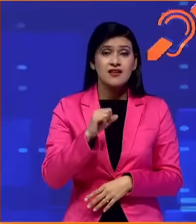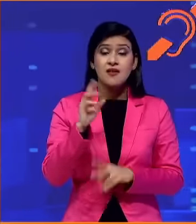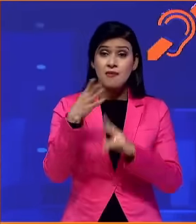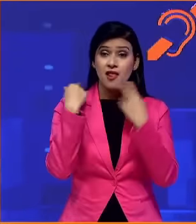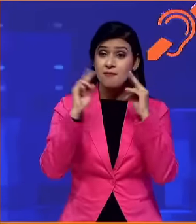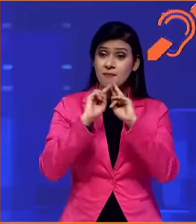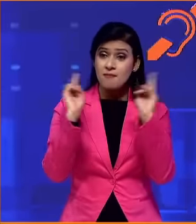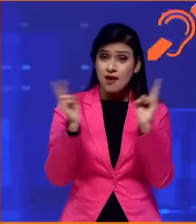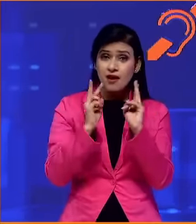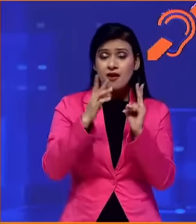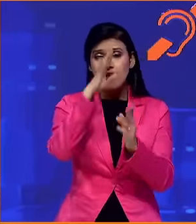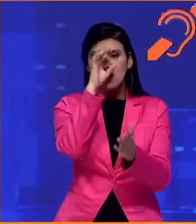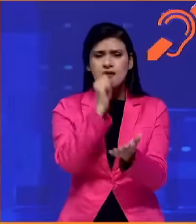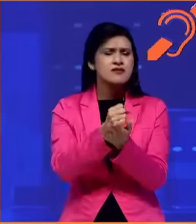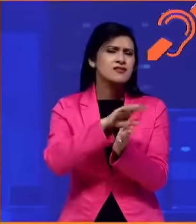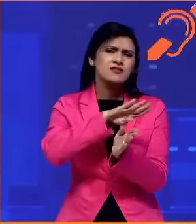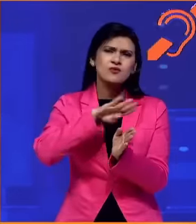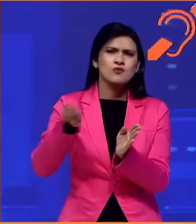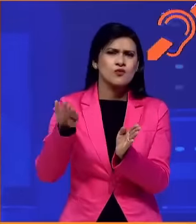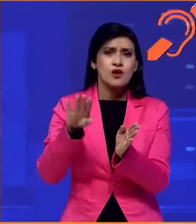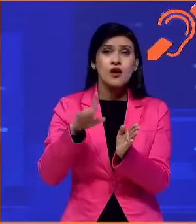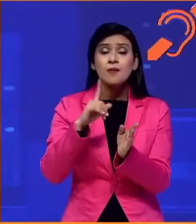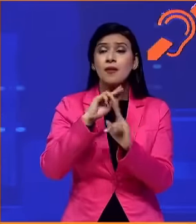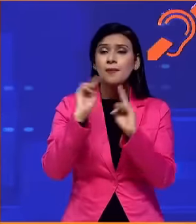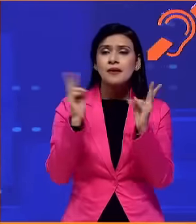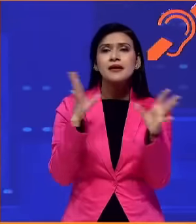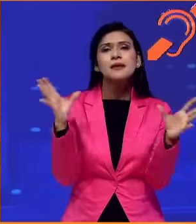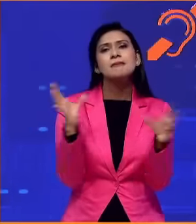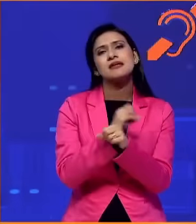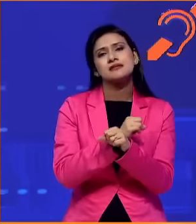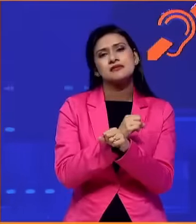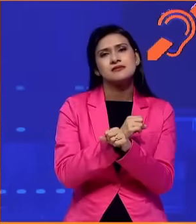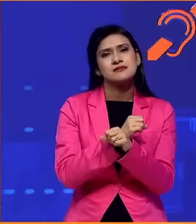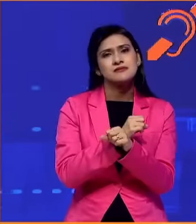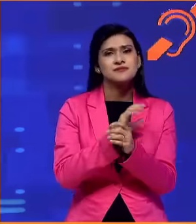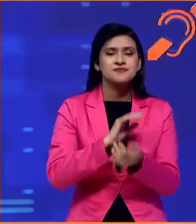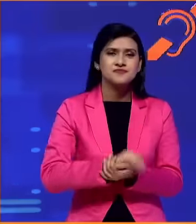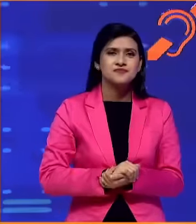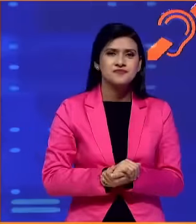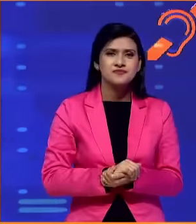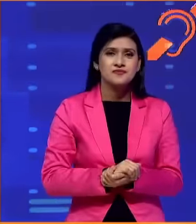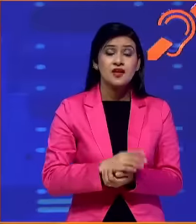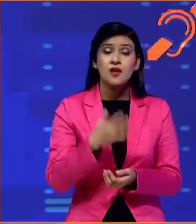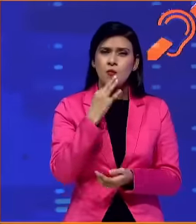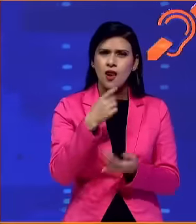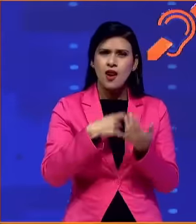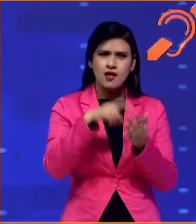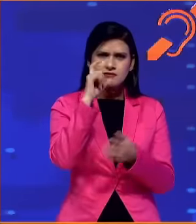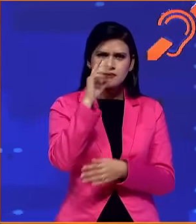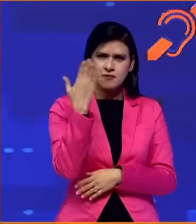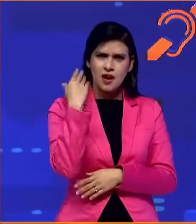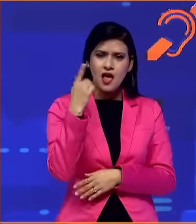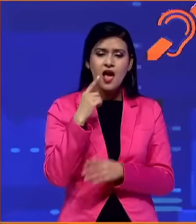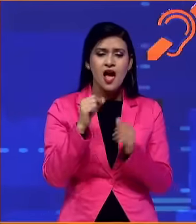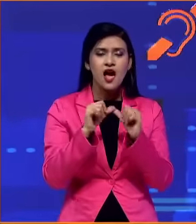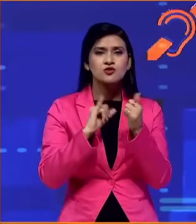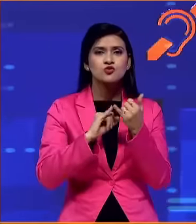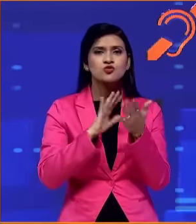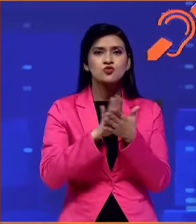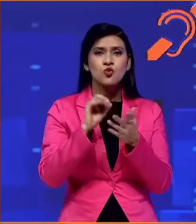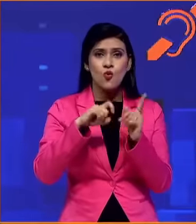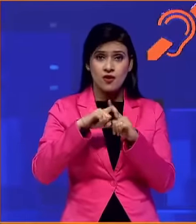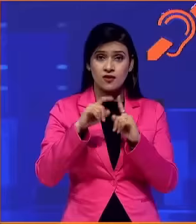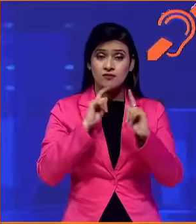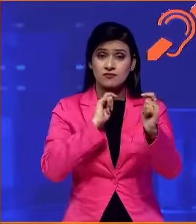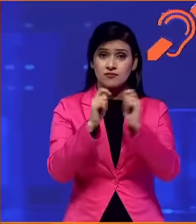क्यानिर्णयनिकलता,यहतो बादकीबातथी,लेकिनबैठकका नहोनाहीबहुतगलतथा। मैंनेअशोकगहलोतकेसाक्षात्कारदेखेहैं।उनटिप्पणियों मेंउन्होंनेकहाकिउस बैठक